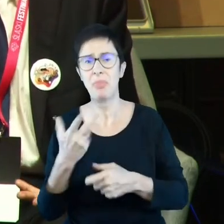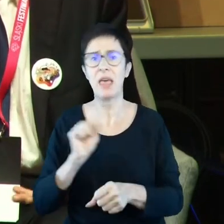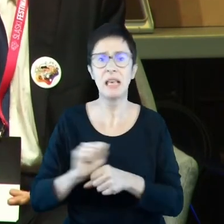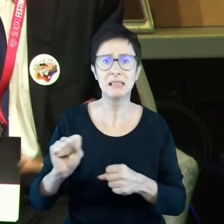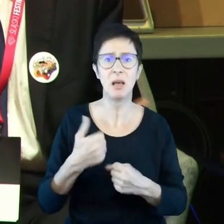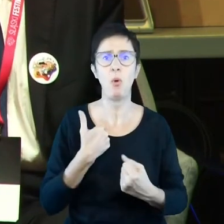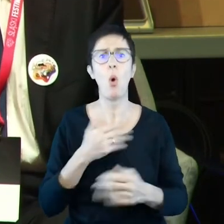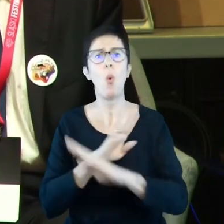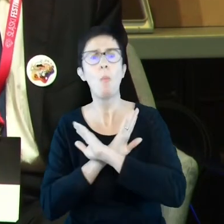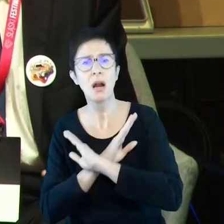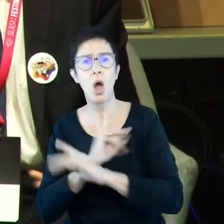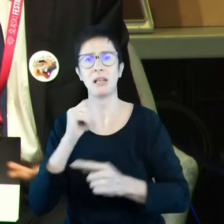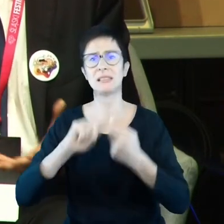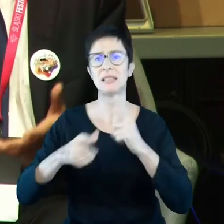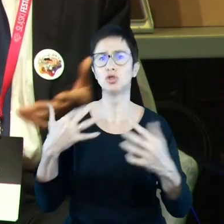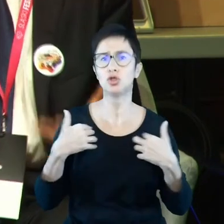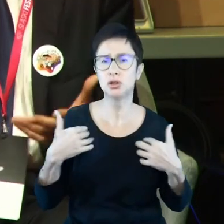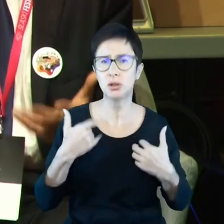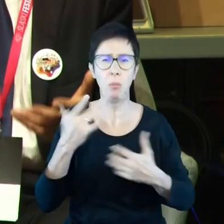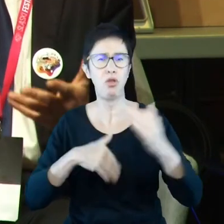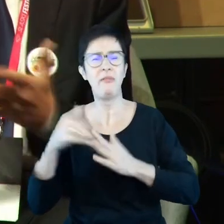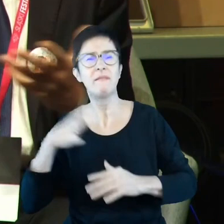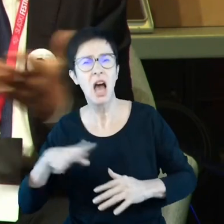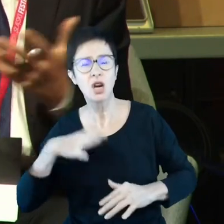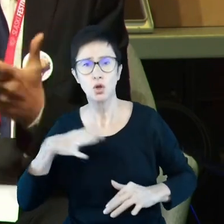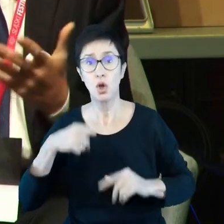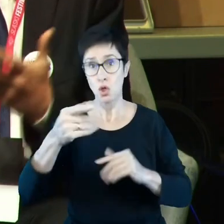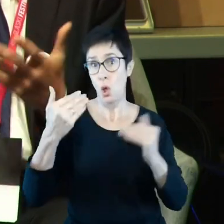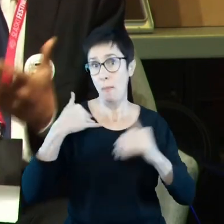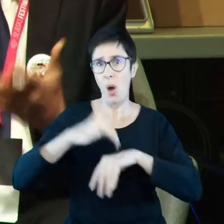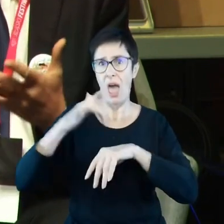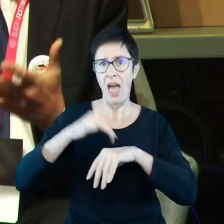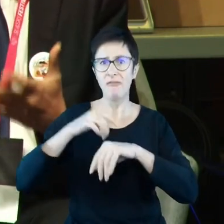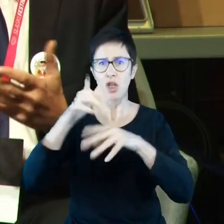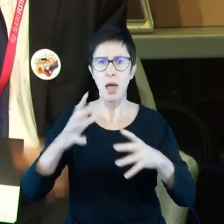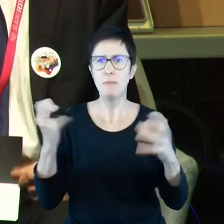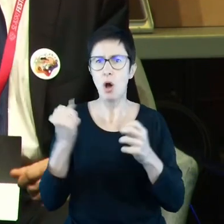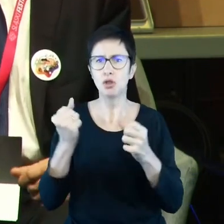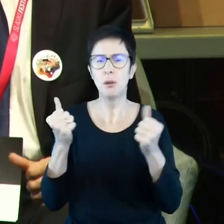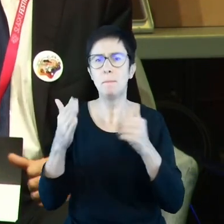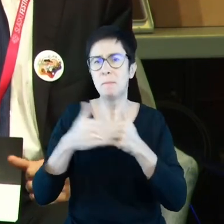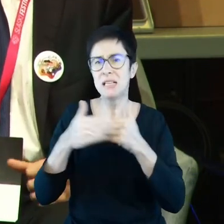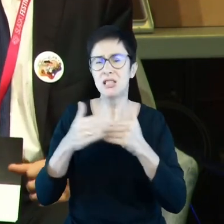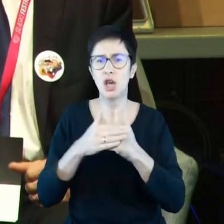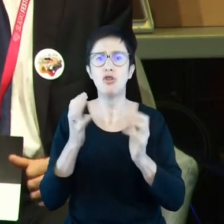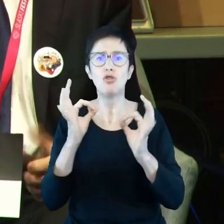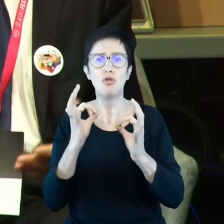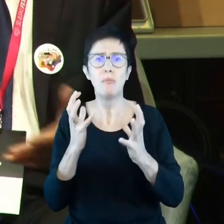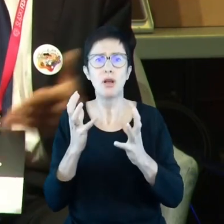ludzkiego życia, o budowanie wartości. I to był efekt właśnie tej ścisłej, przyjaznej, ciepłej współpracy.